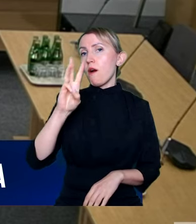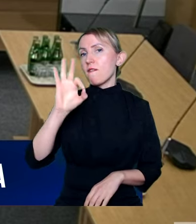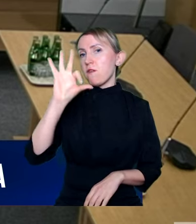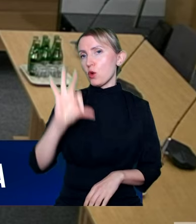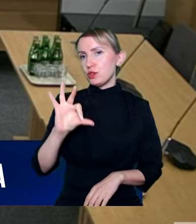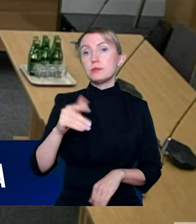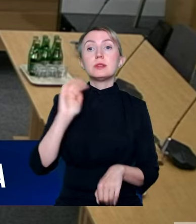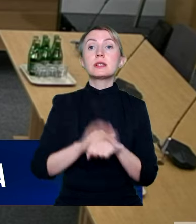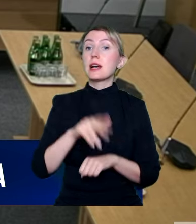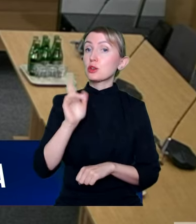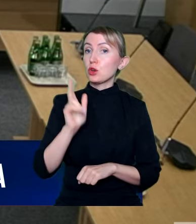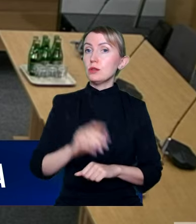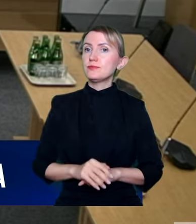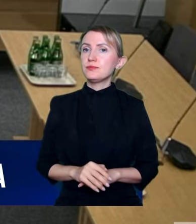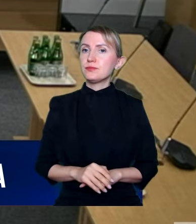za?